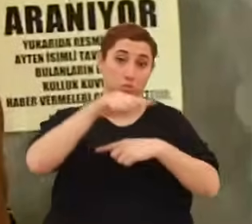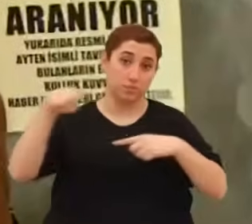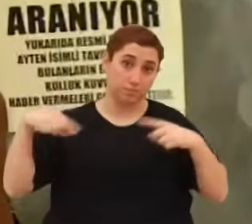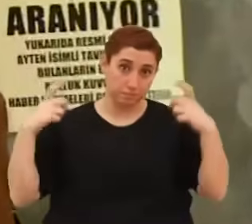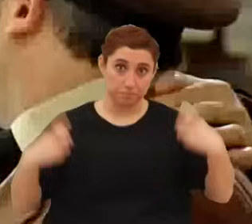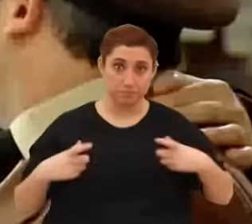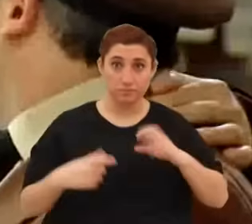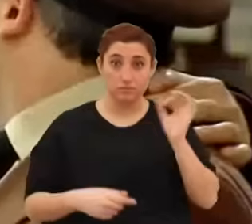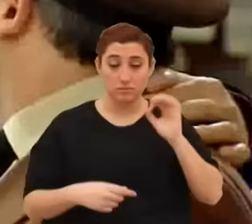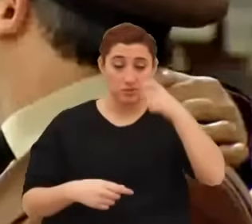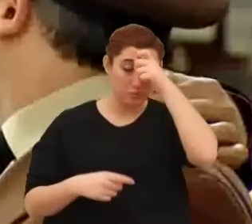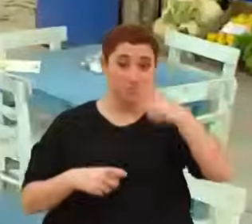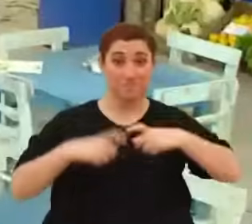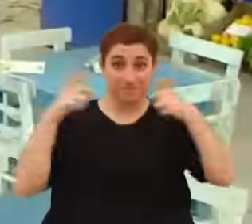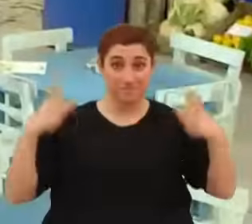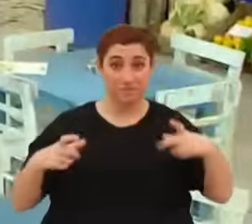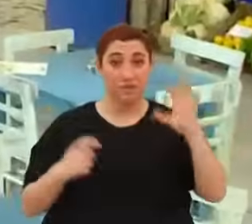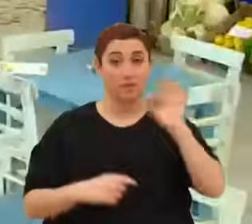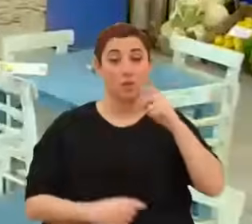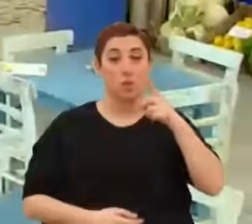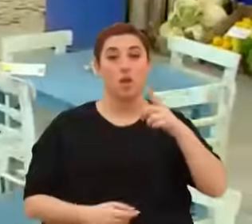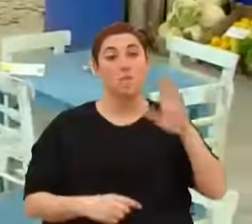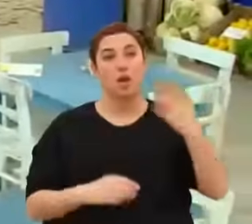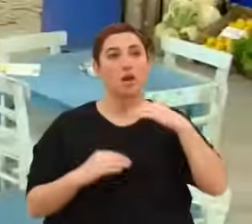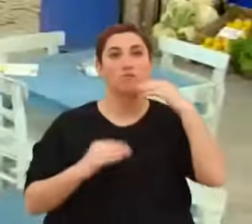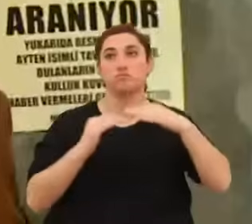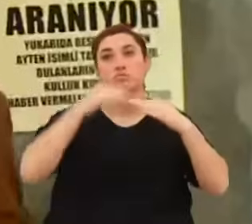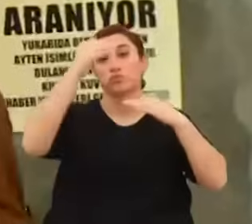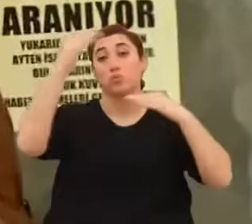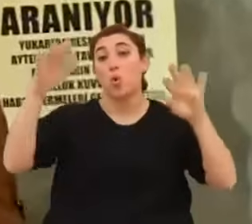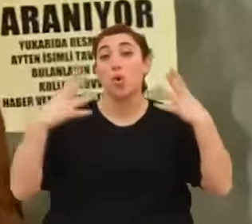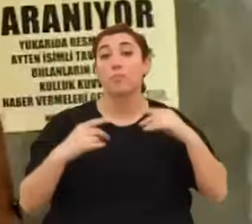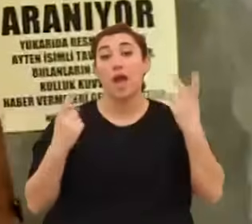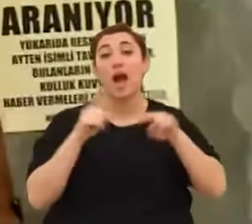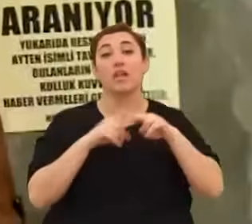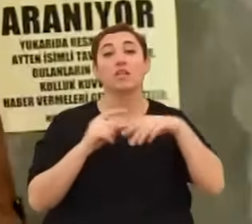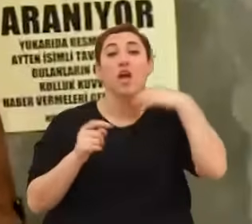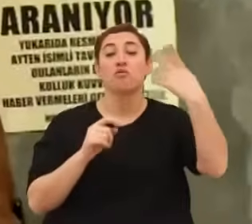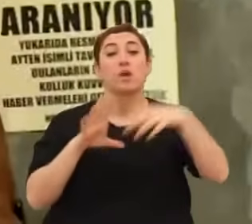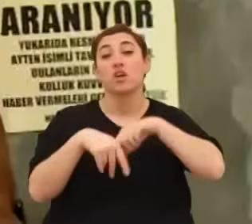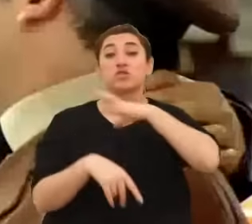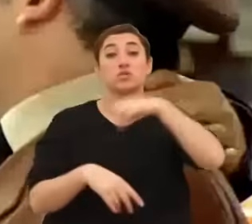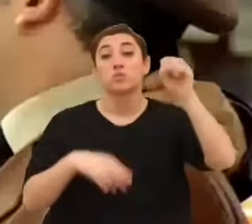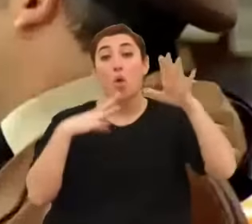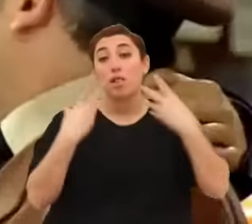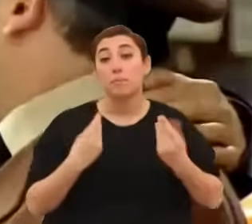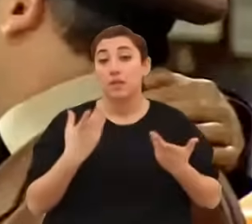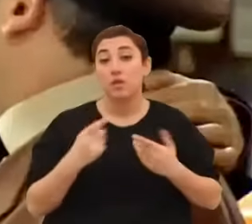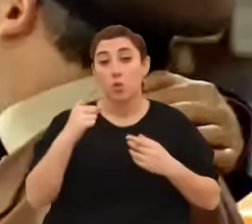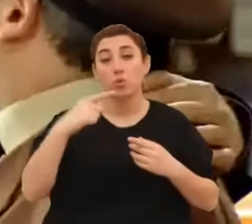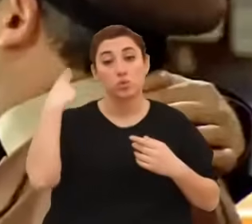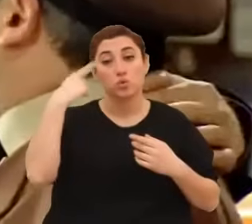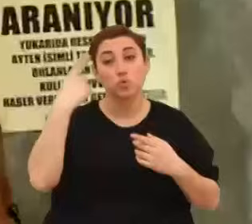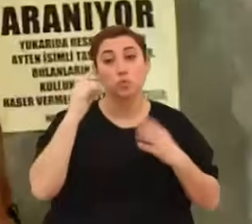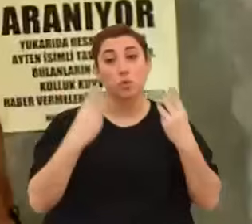çapında. Yurt çapında arama emri çıkaracaksınız. Aslında uluslararası da olabilir başkomiserim. Yani Ayten'i yurt dışına kaçırmış da olabilirler. Bunun